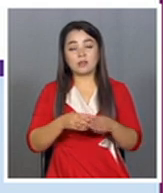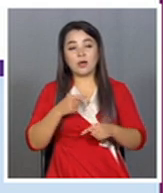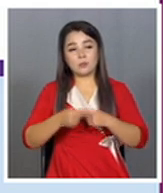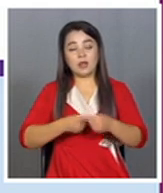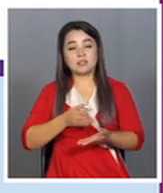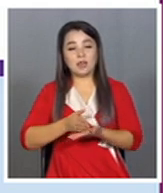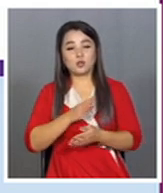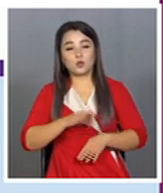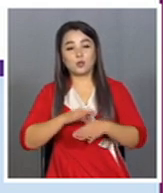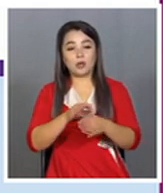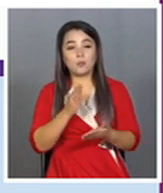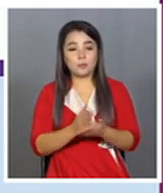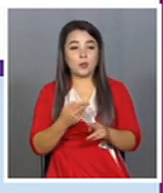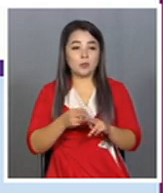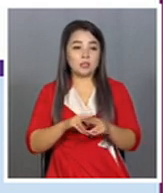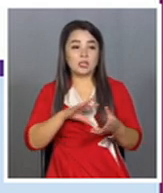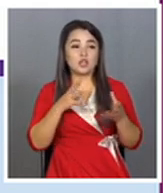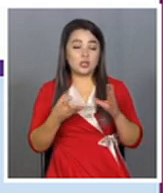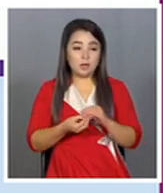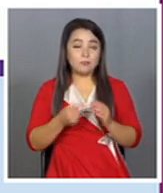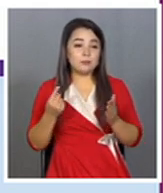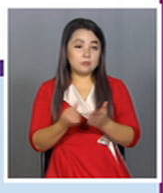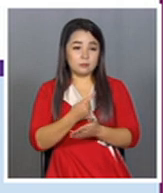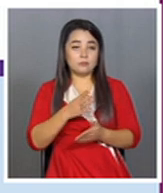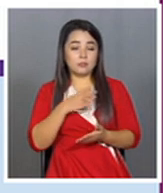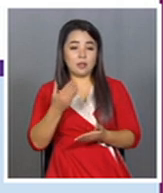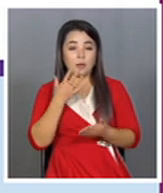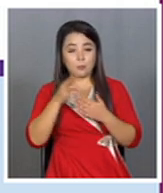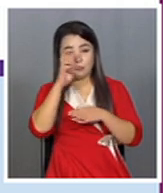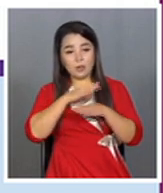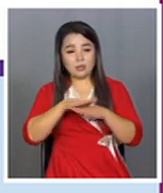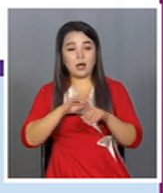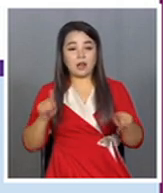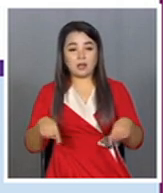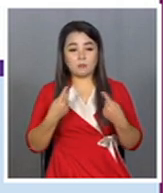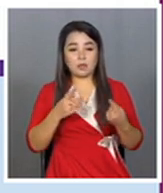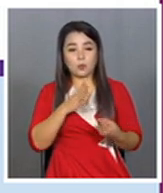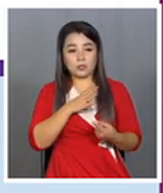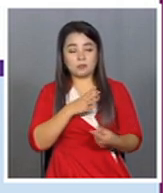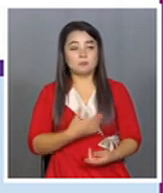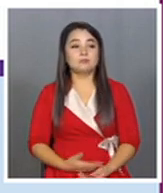саясат. Осының нәтижесінде алғашқы зайырлы мемлекеттер қалыптаса бастады.